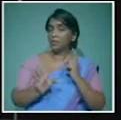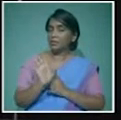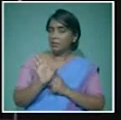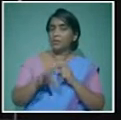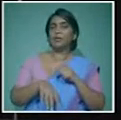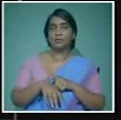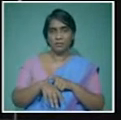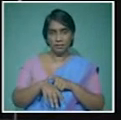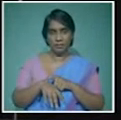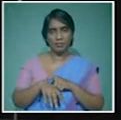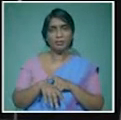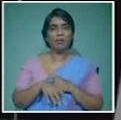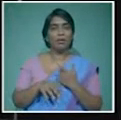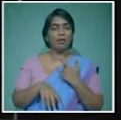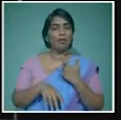අවස්ථාවකම